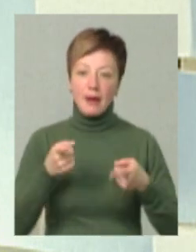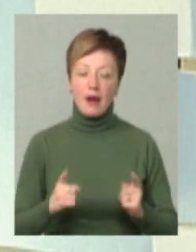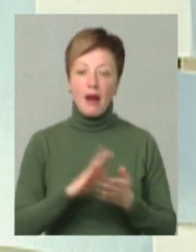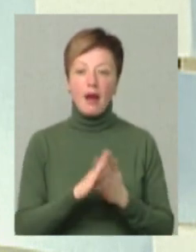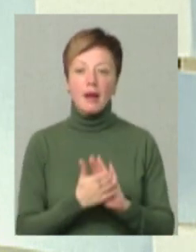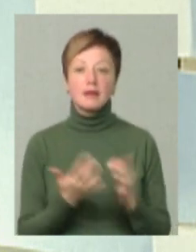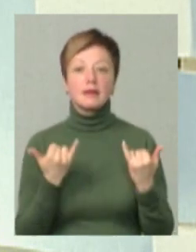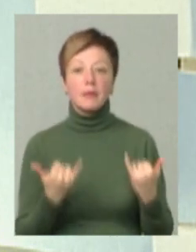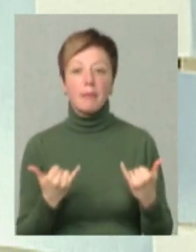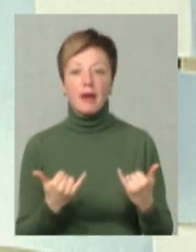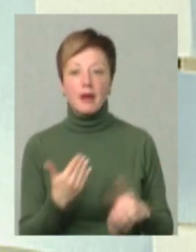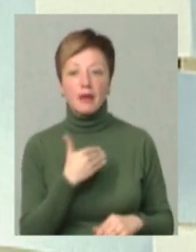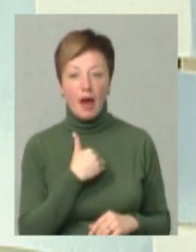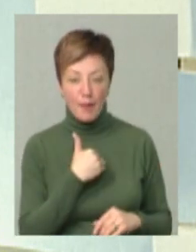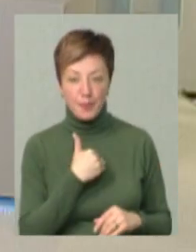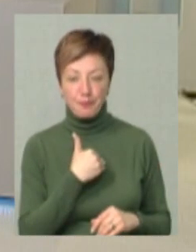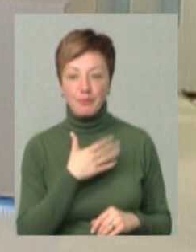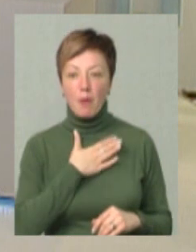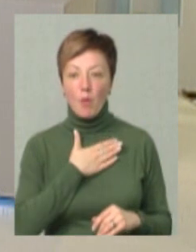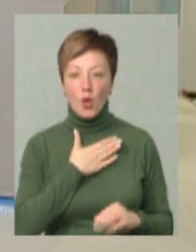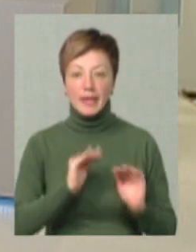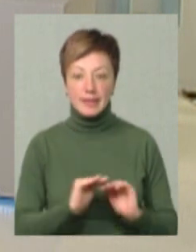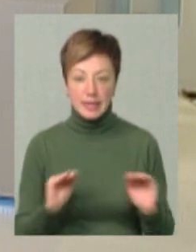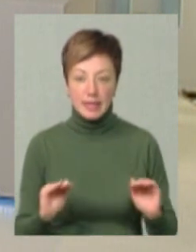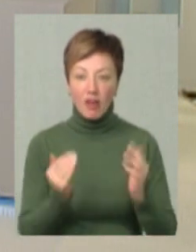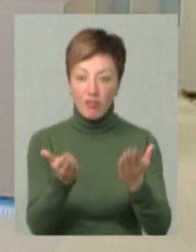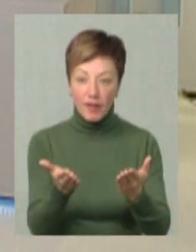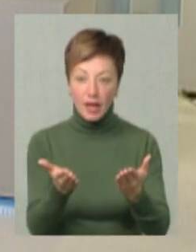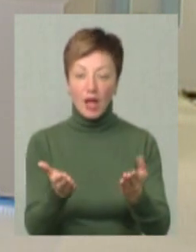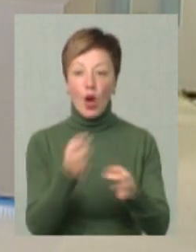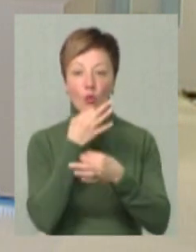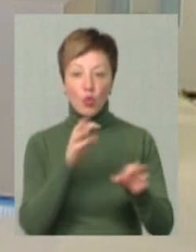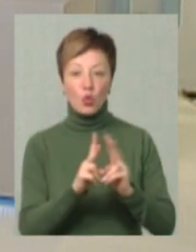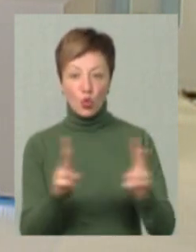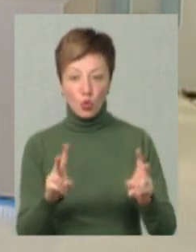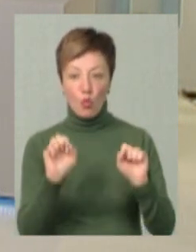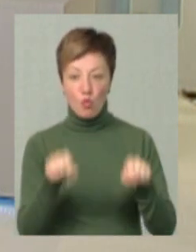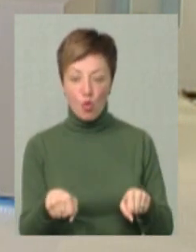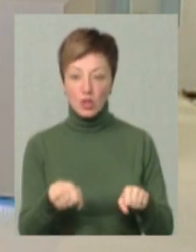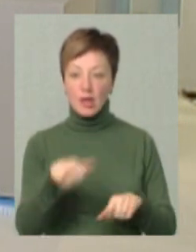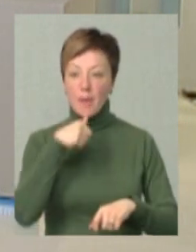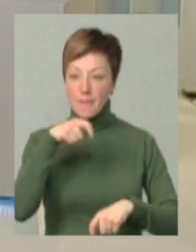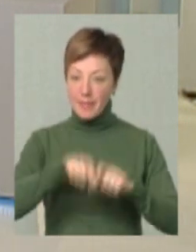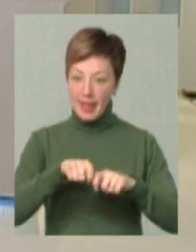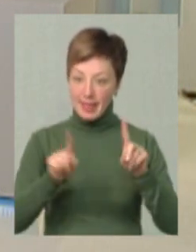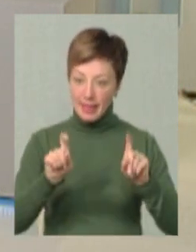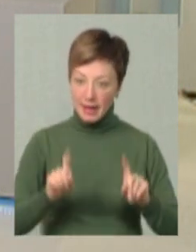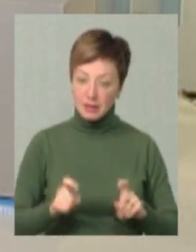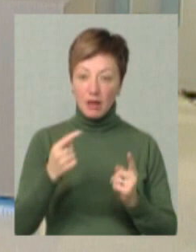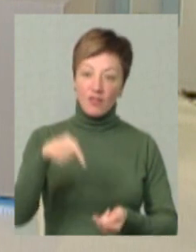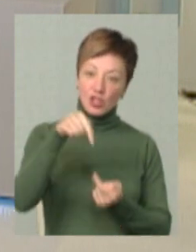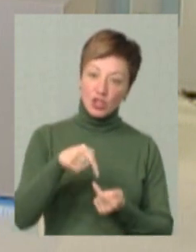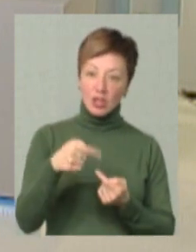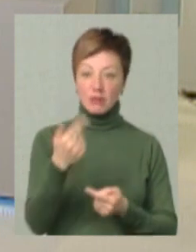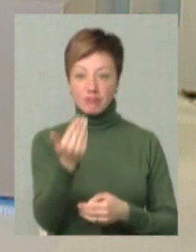і тепер я, мої діти, ви, будь-хто може пройти цей тест і визначити схильність до